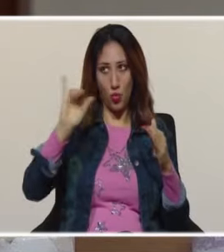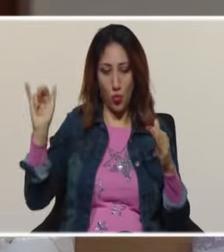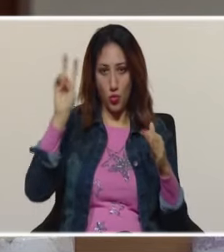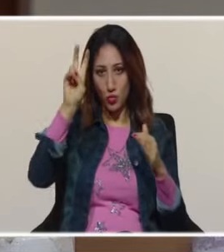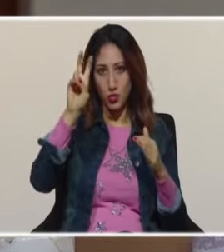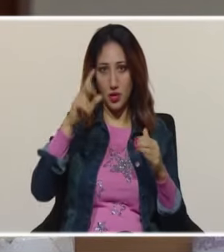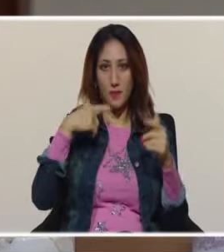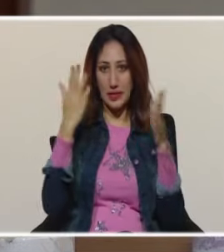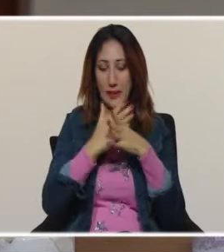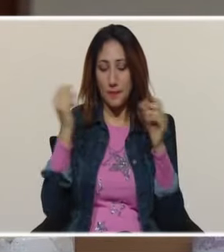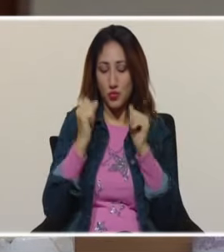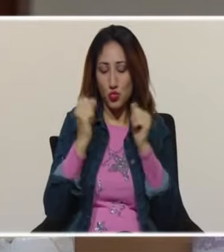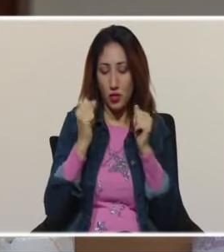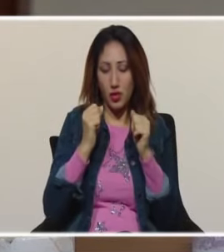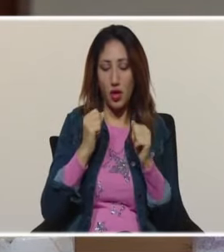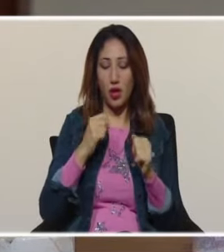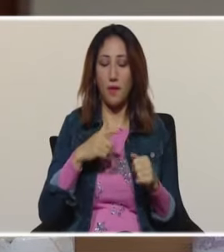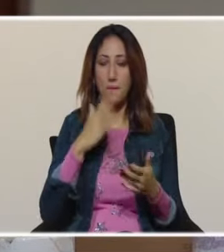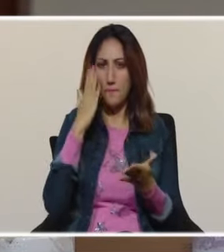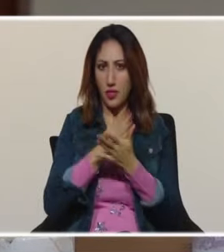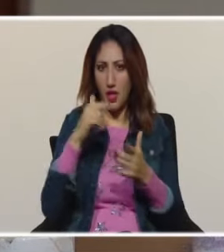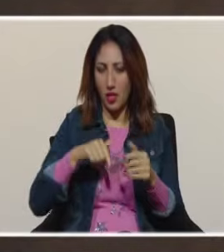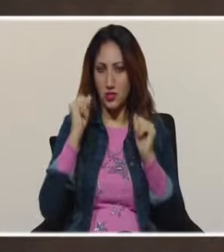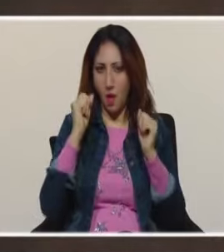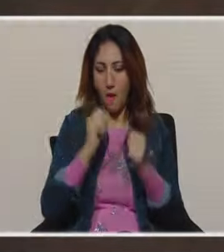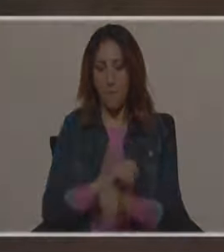أمطار الشتاء والبرد القارس. تعالوا نشوف التقرير.